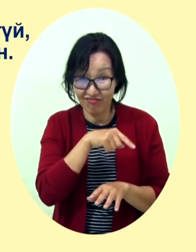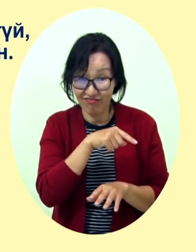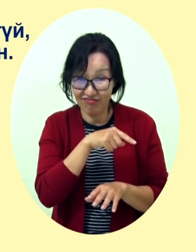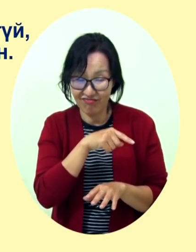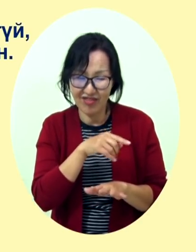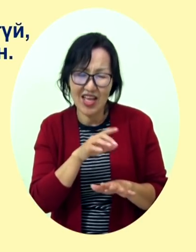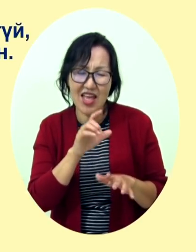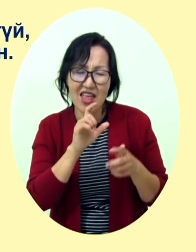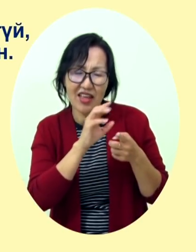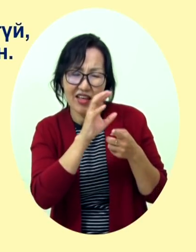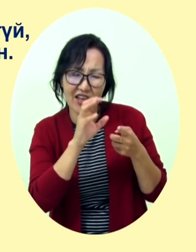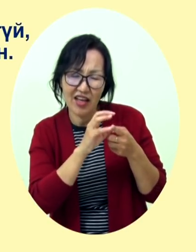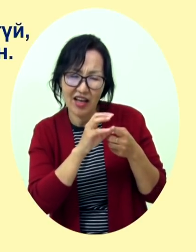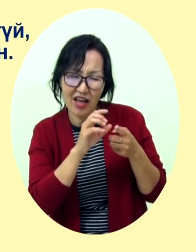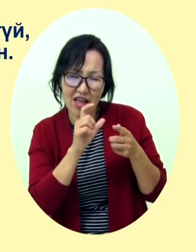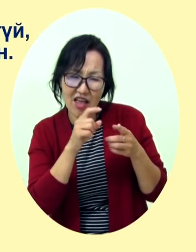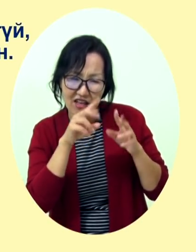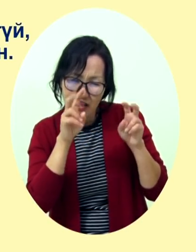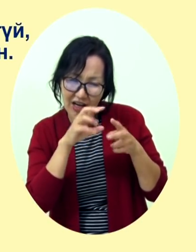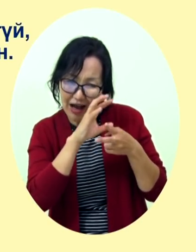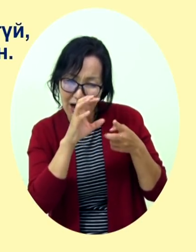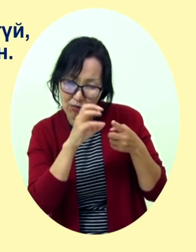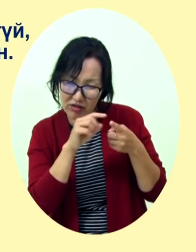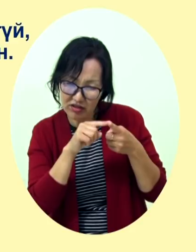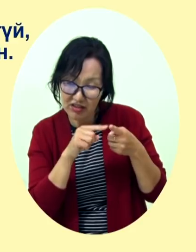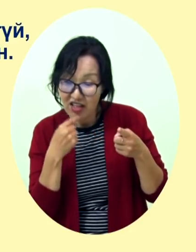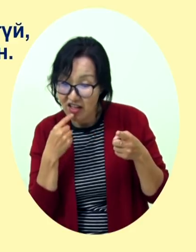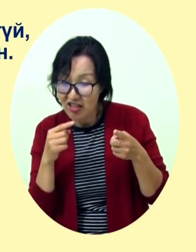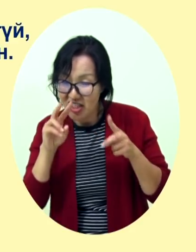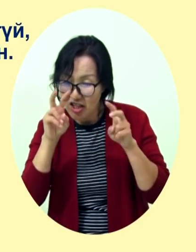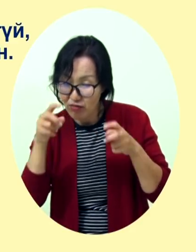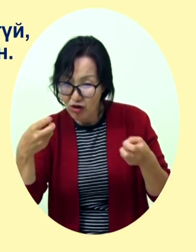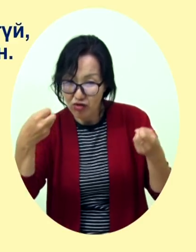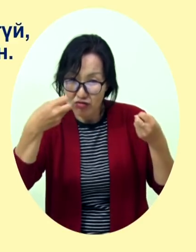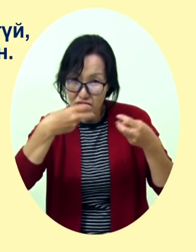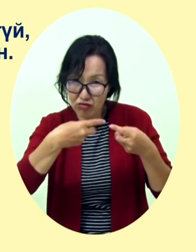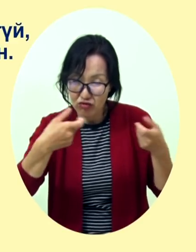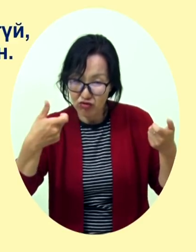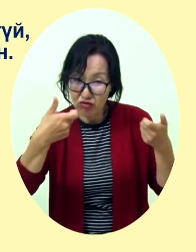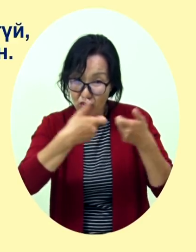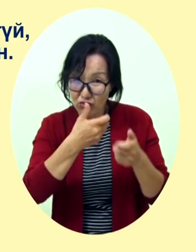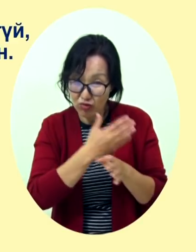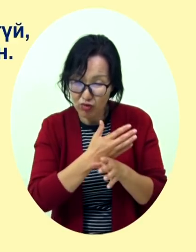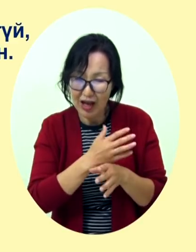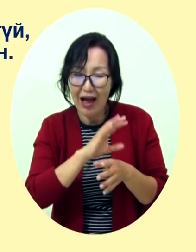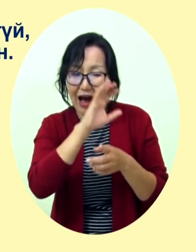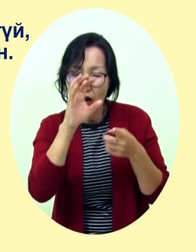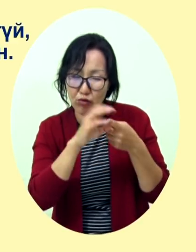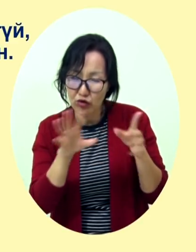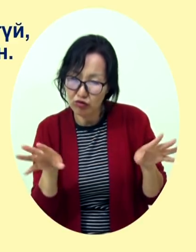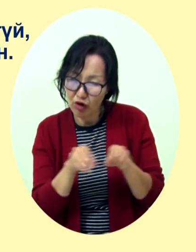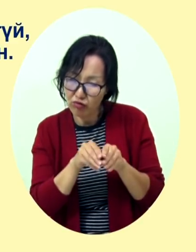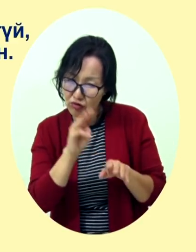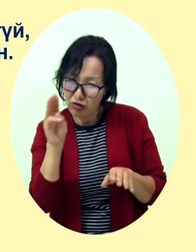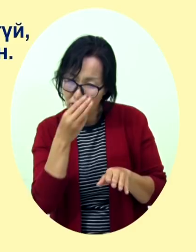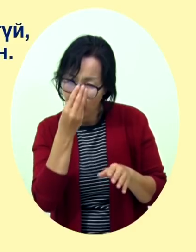их маань ихийн агуулга нь сэдвтэйгээ тохирсон, мөн агуулга нь товч тодорхой гарсан